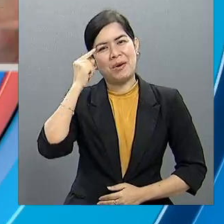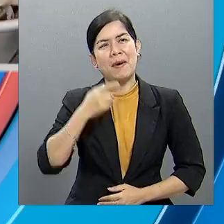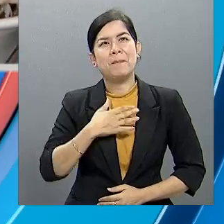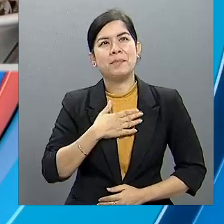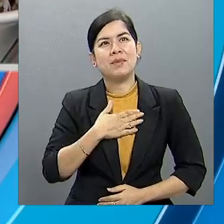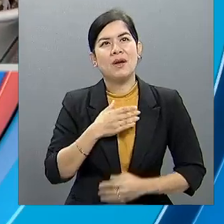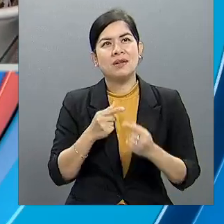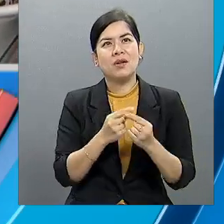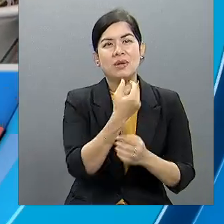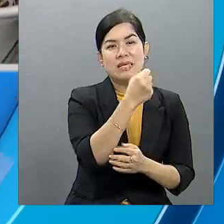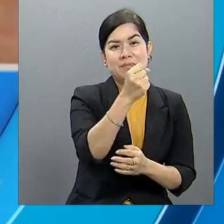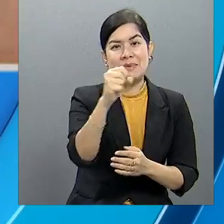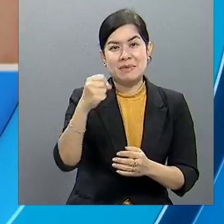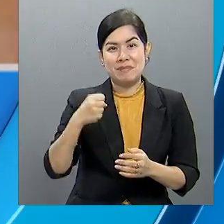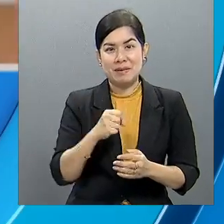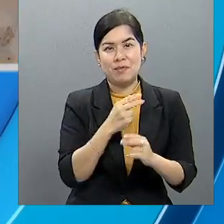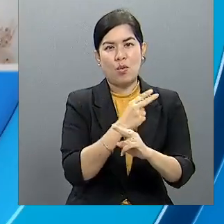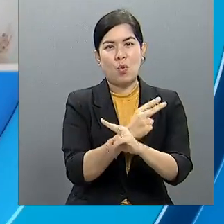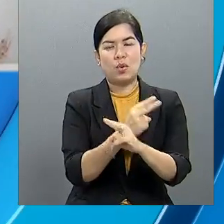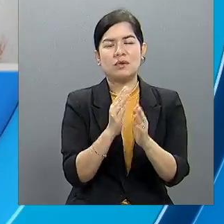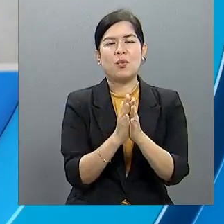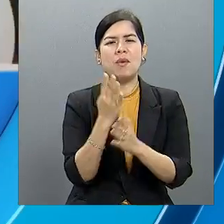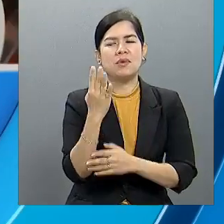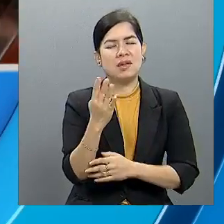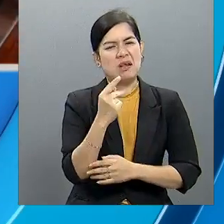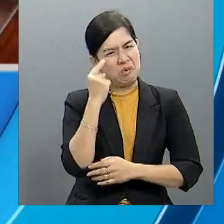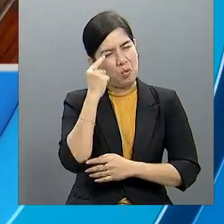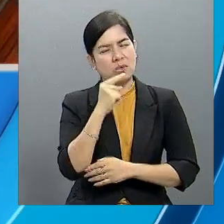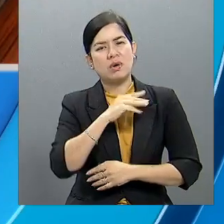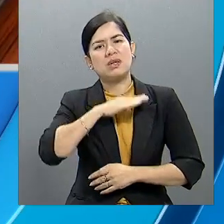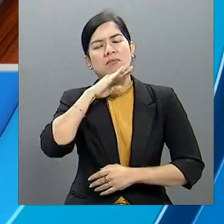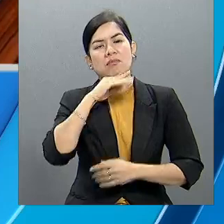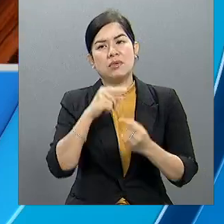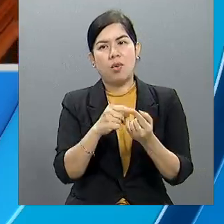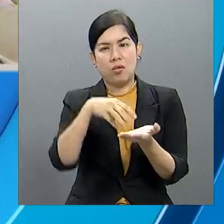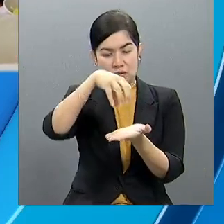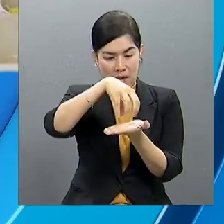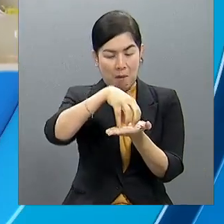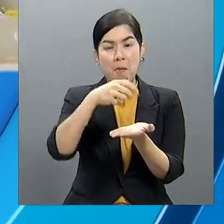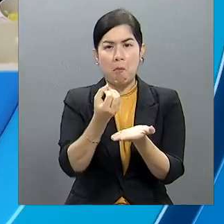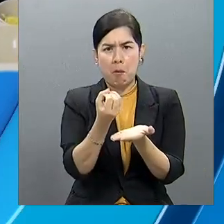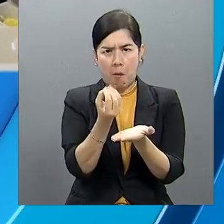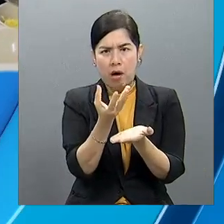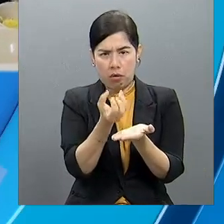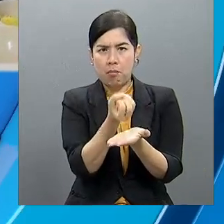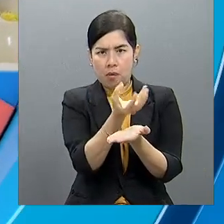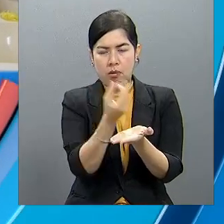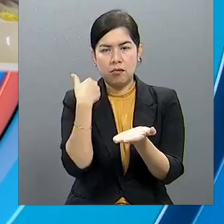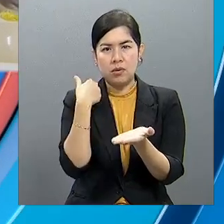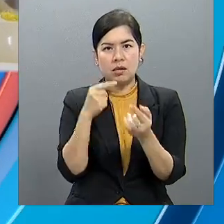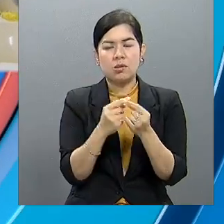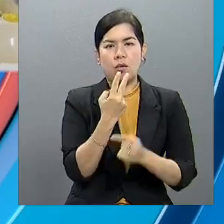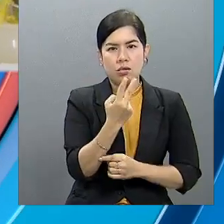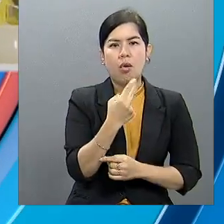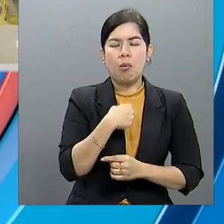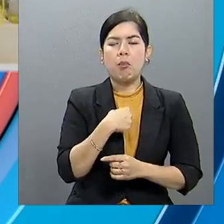แต่ว่าดูจากปริมานทให้แล้ชเย ผมว่าก็อยู่ท้องแล้2 ชามนผมวาแ่นแต่